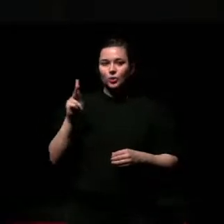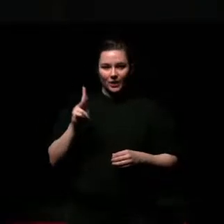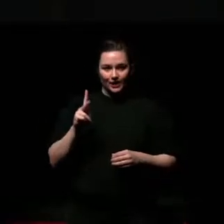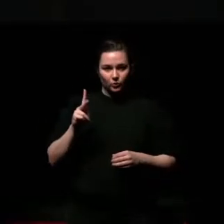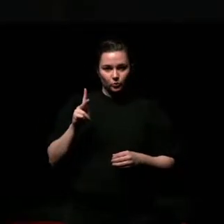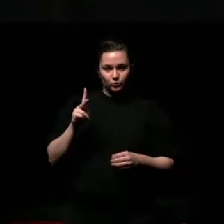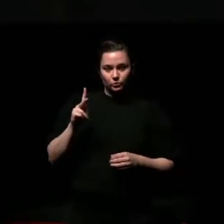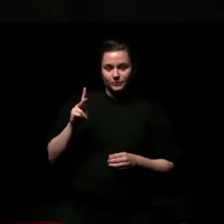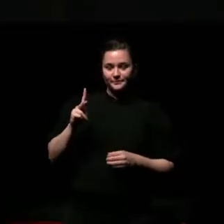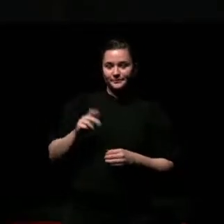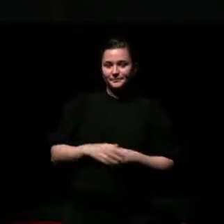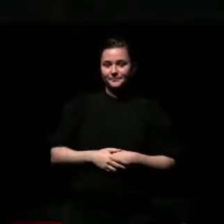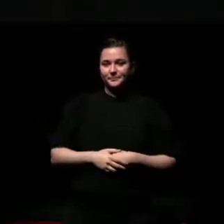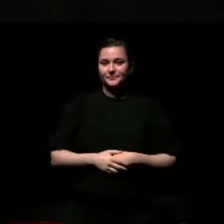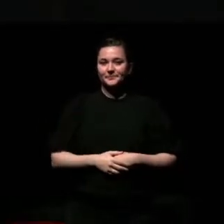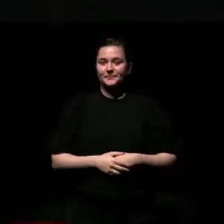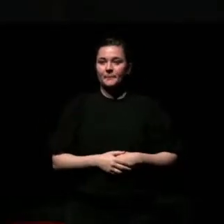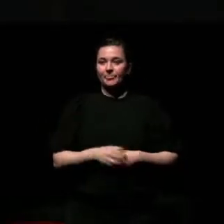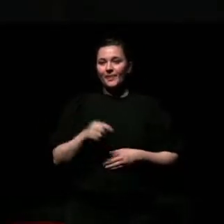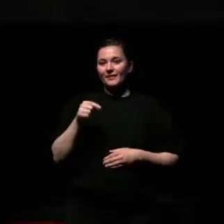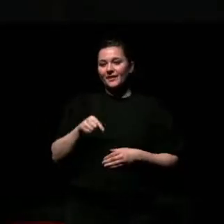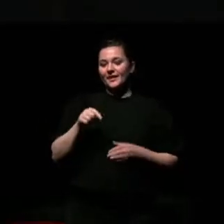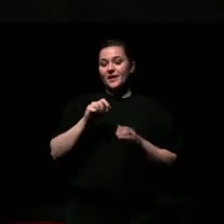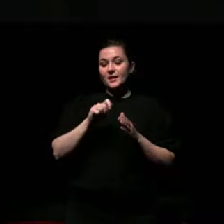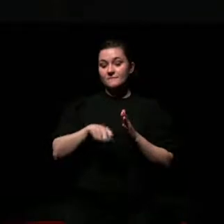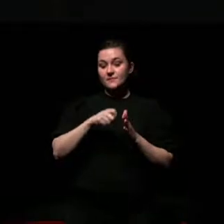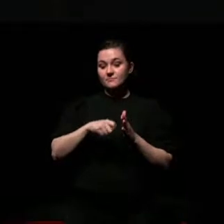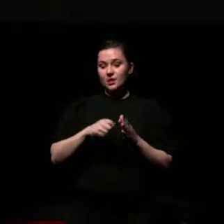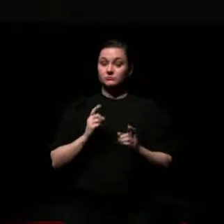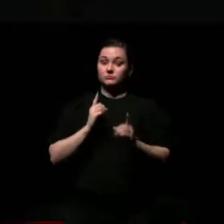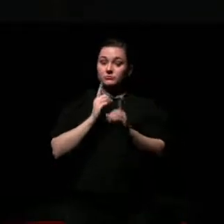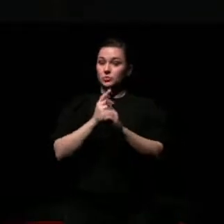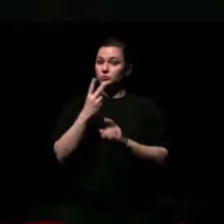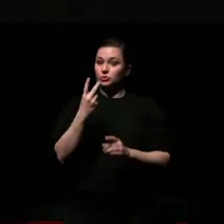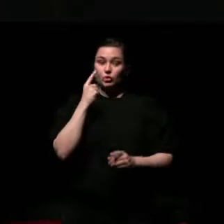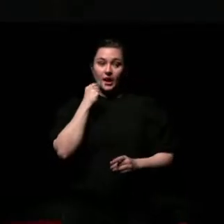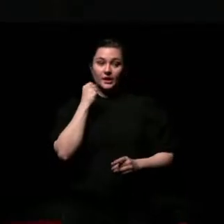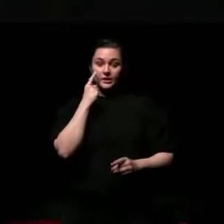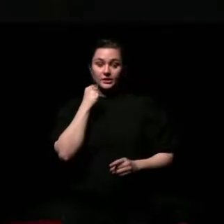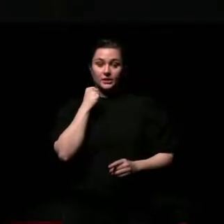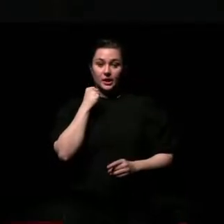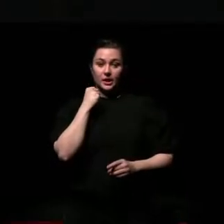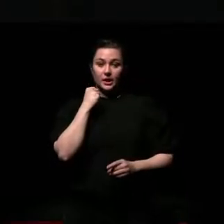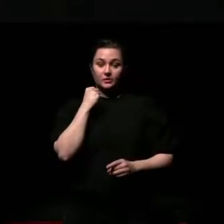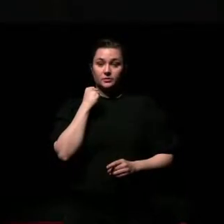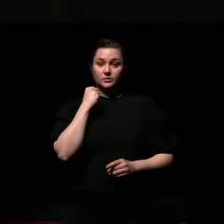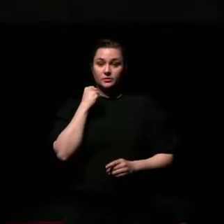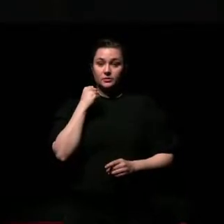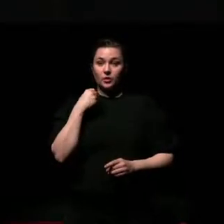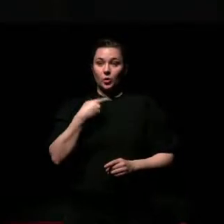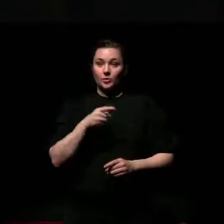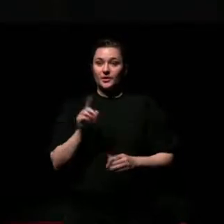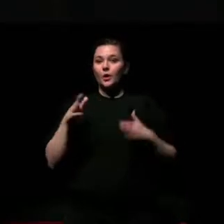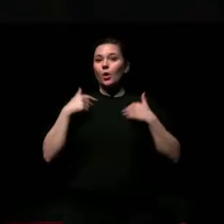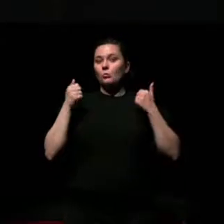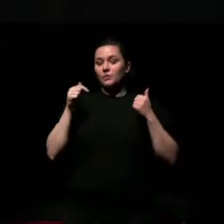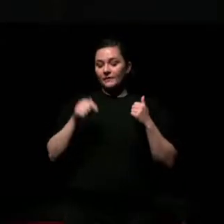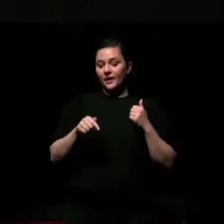Gaudegeino. I denne filmen møter vi to eldre som har opplevd